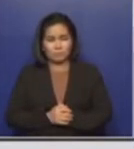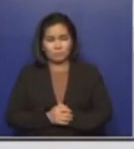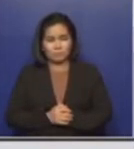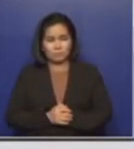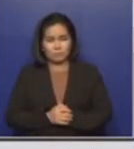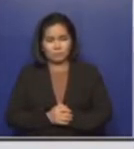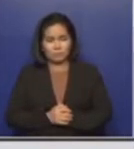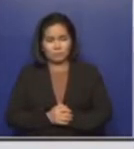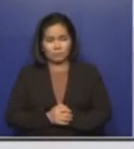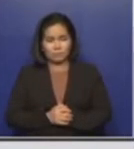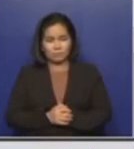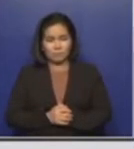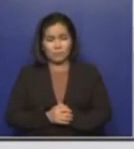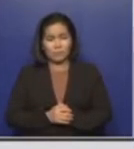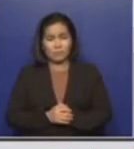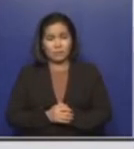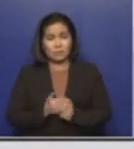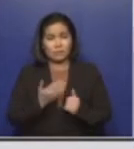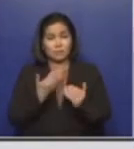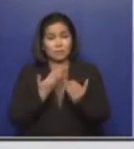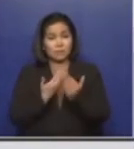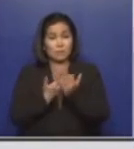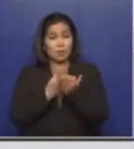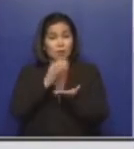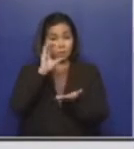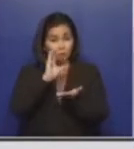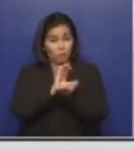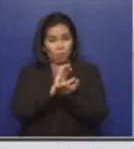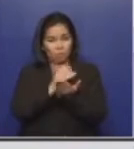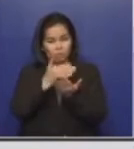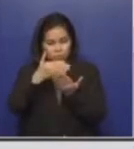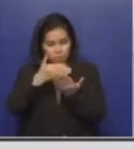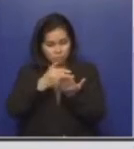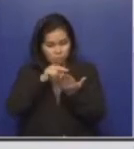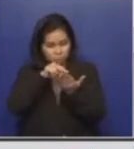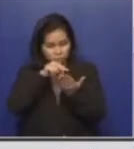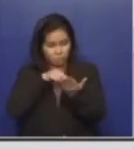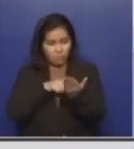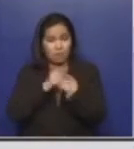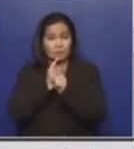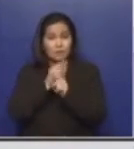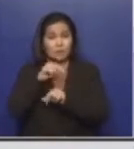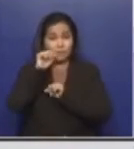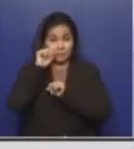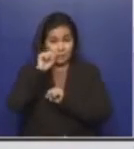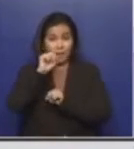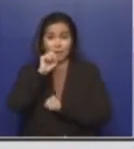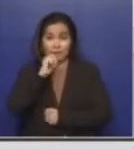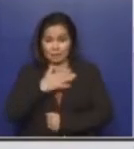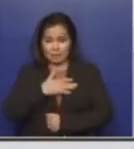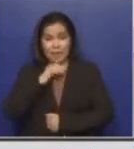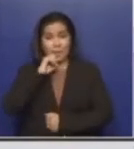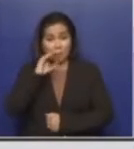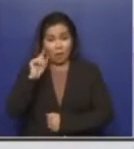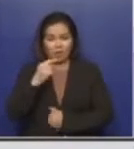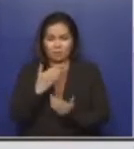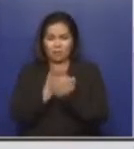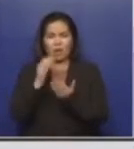งบประมาณฉบับนี้ก็ยืนยันผมยืนยันประกาศแล้วว่าเป็นงบประมาณที่เหลื่อ